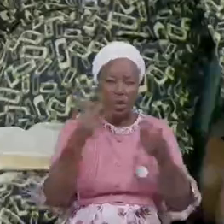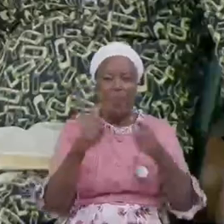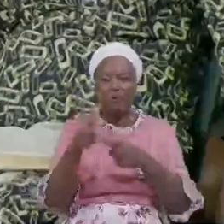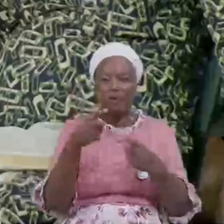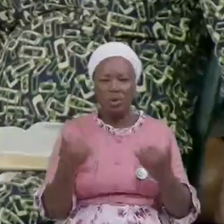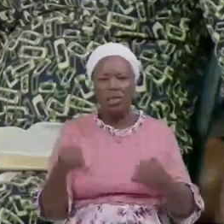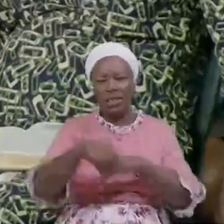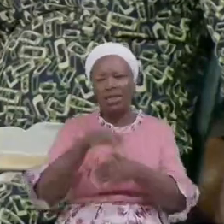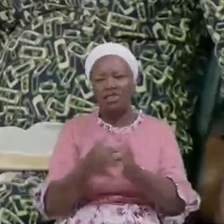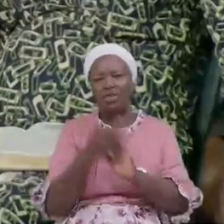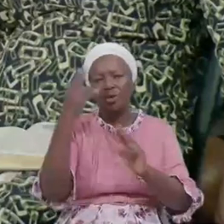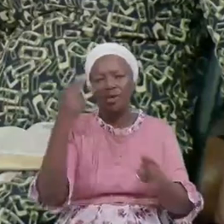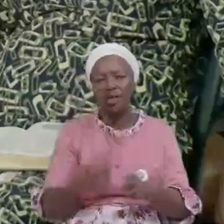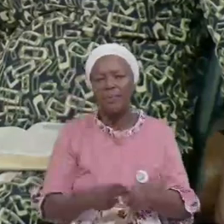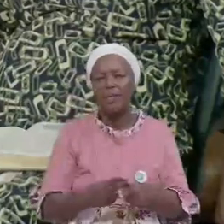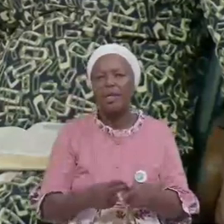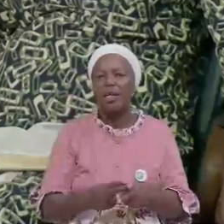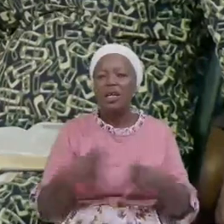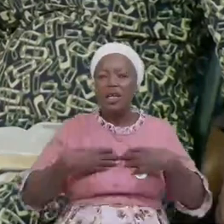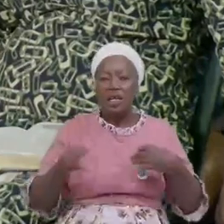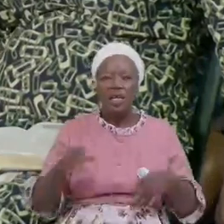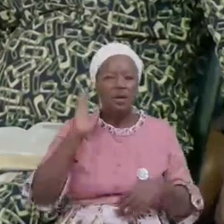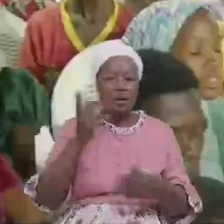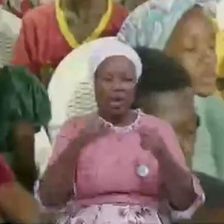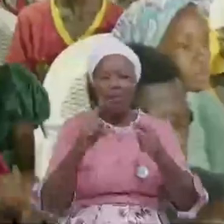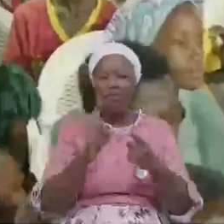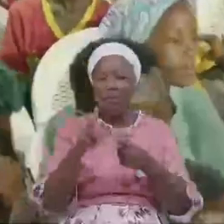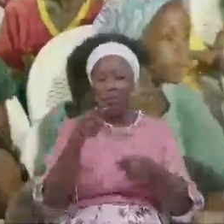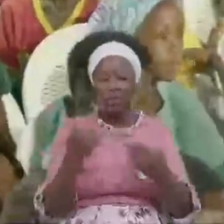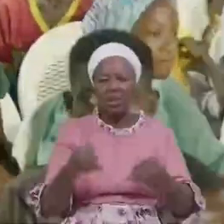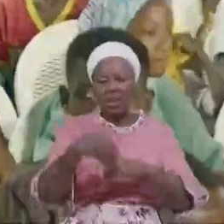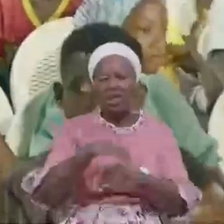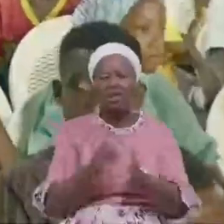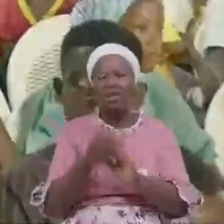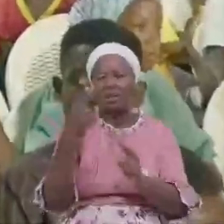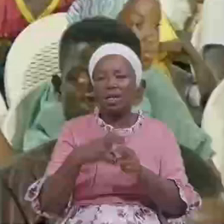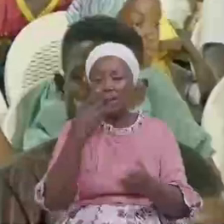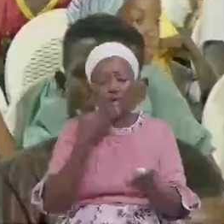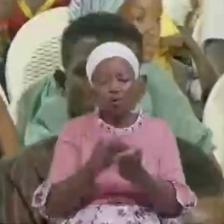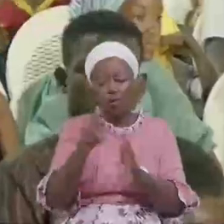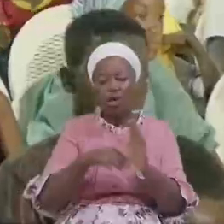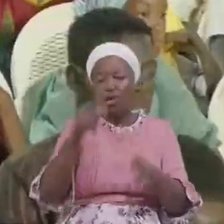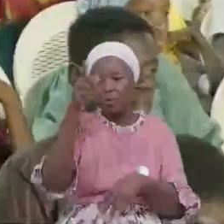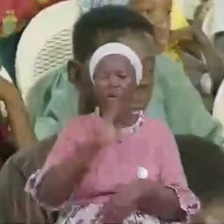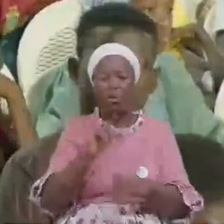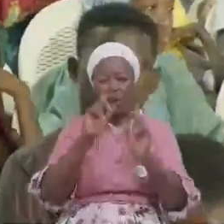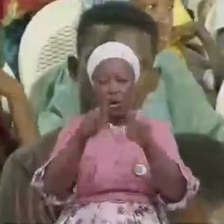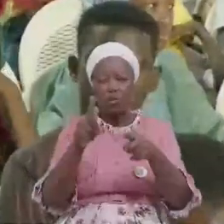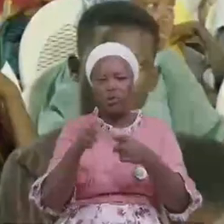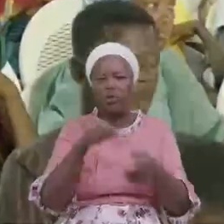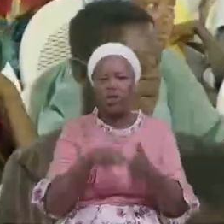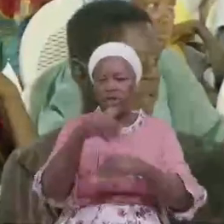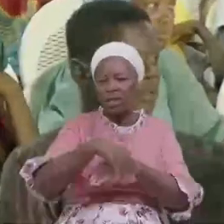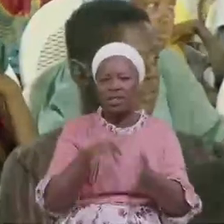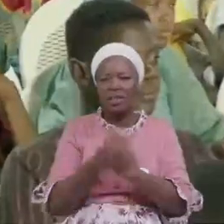soir. La guérison te parviendra ce soir. La bonté de Dieu te parviendra ce